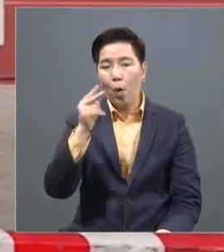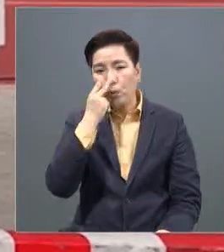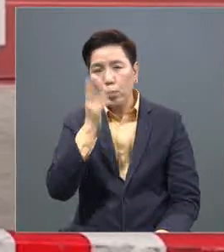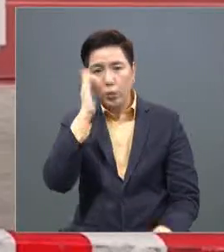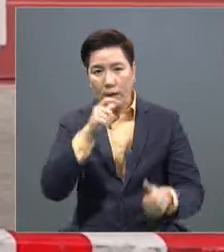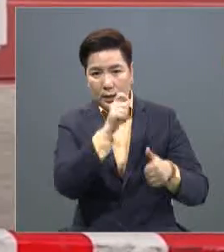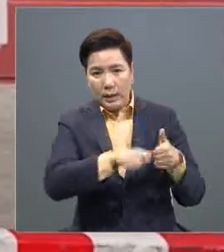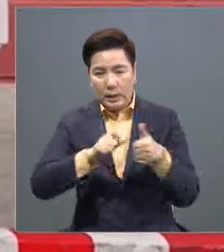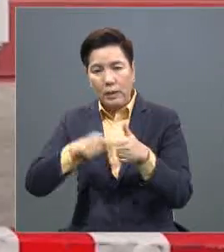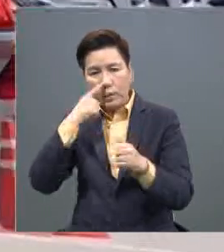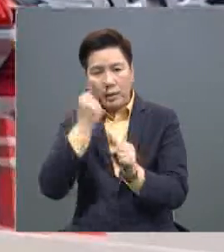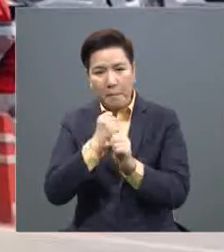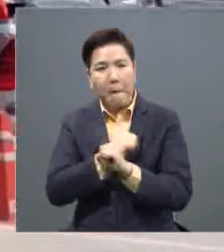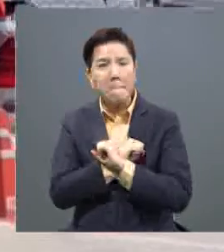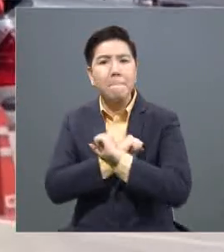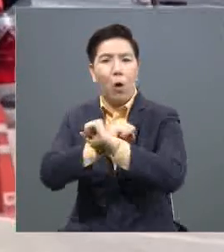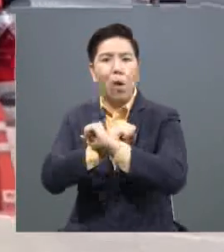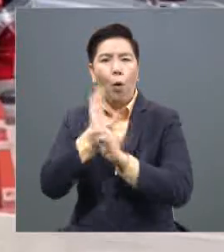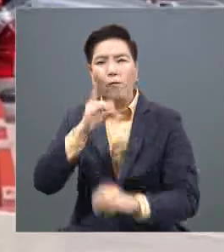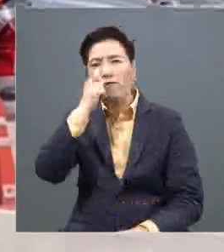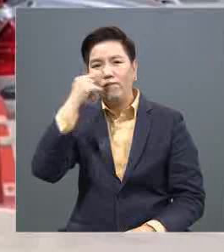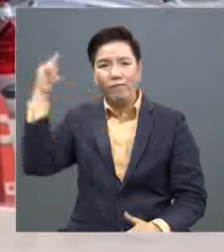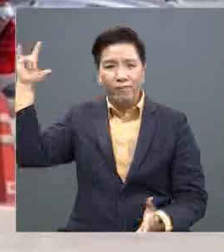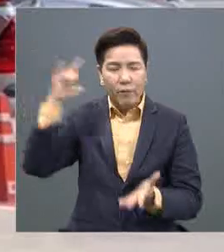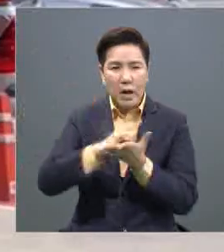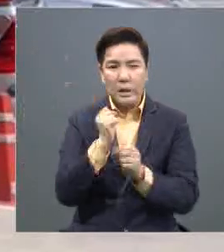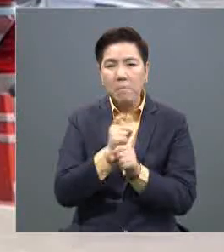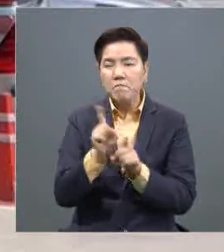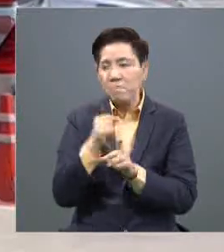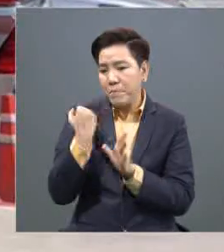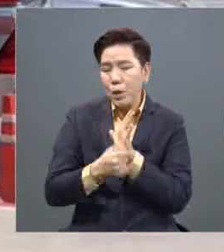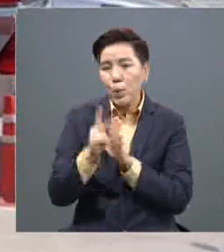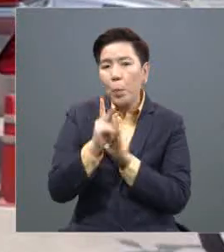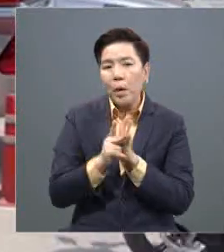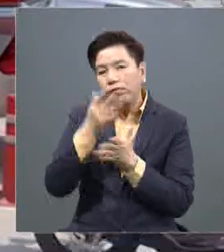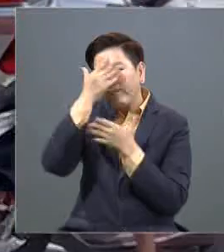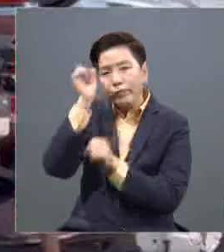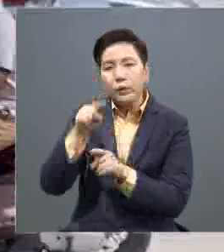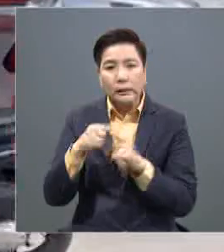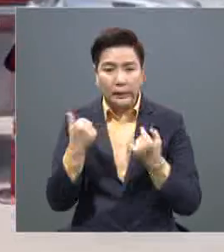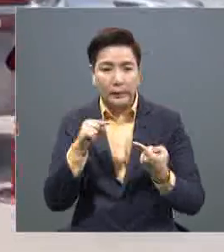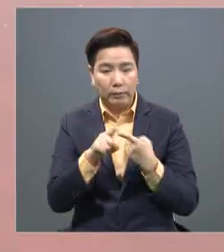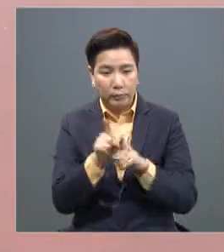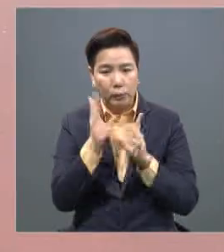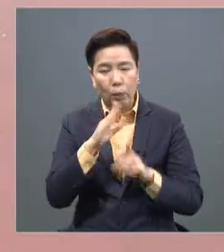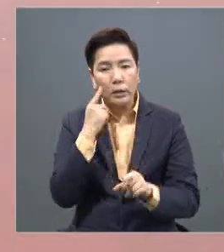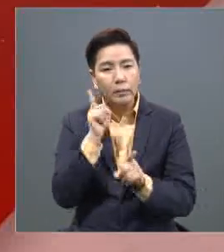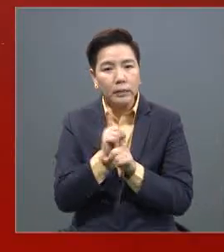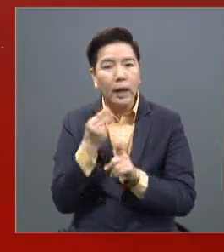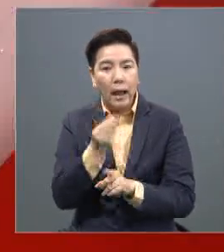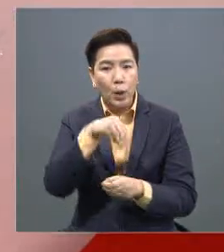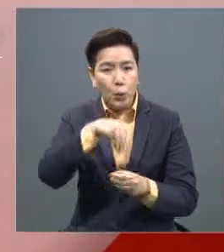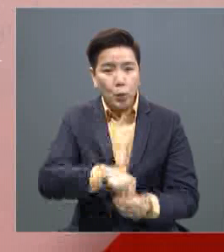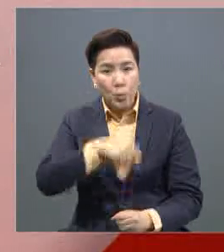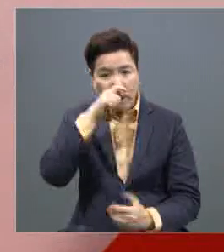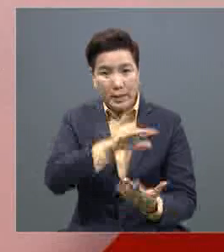ไปกำชับการปฏิบัติในการป้องกันปราบปรามชาวต่างชาติที่มีพฤติกรรมผิดกฎหมายโดยเฉพาะนะคะกรณีคนต่างชาติที่ได้รับอนุญาตให้อยู่ใน